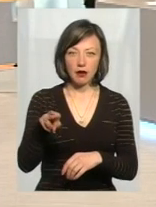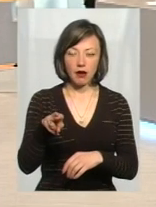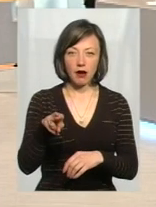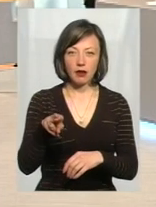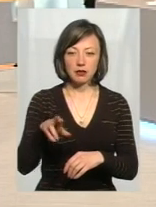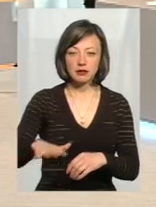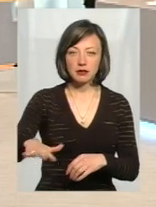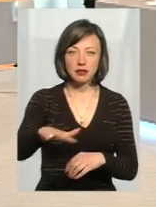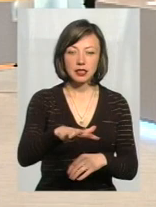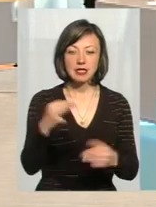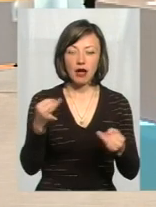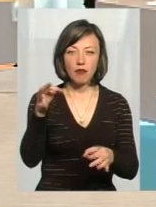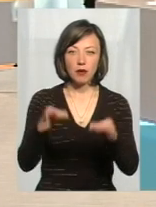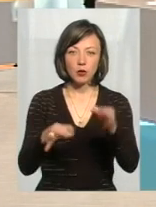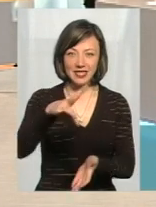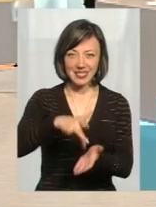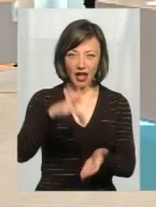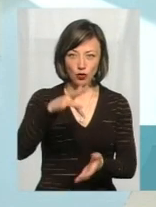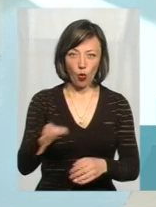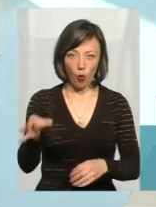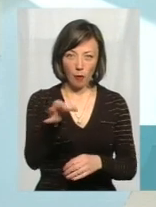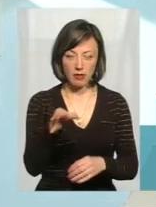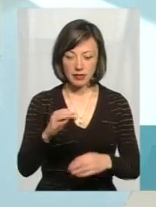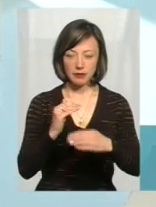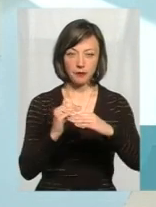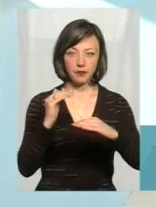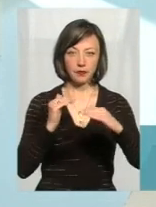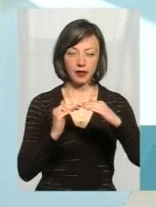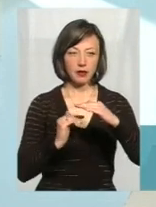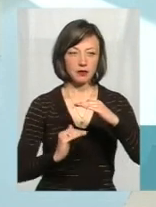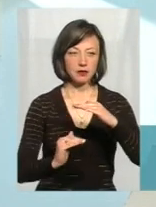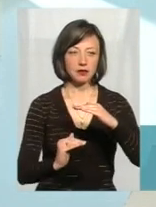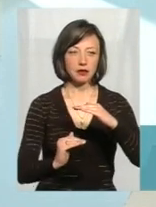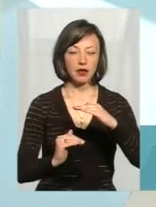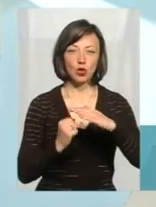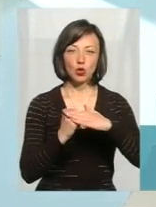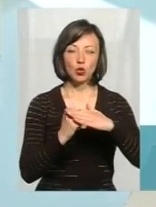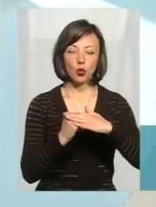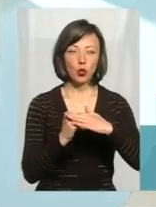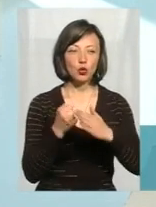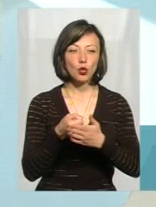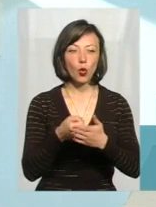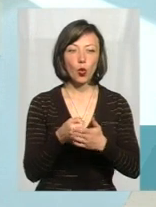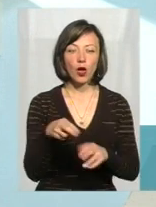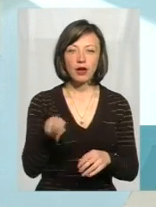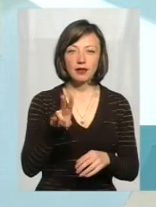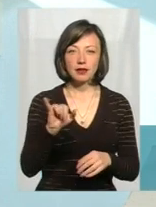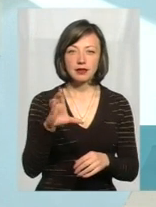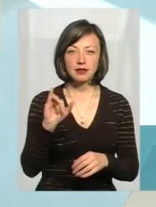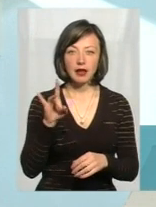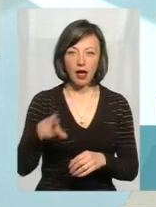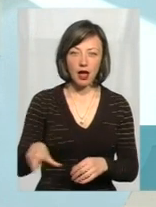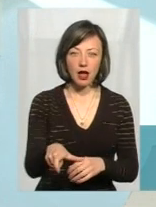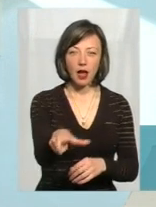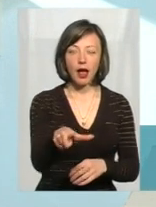таких цікавих ландшафтів центру, до Дністра на півдні, там, де